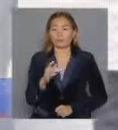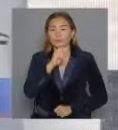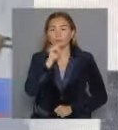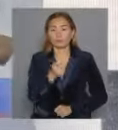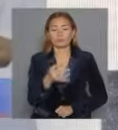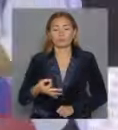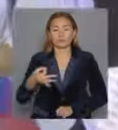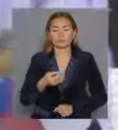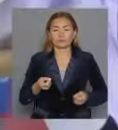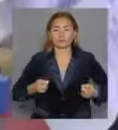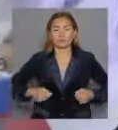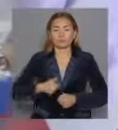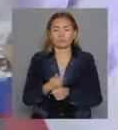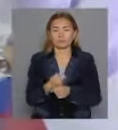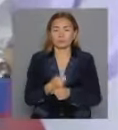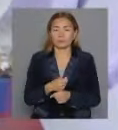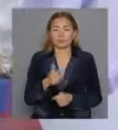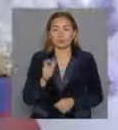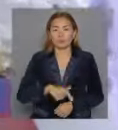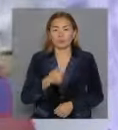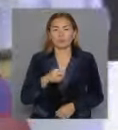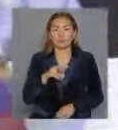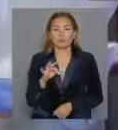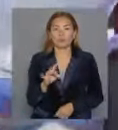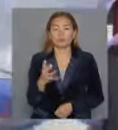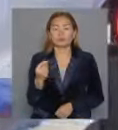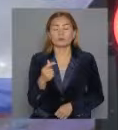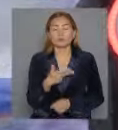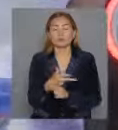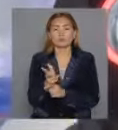Марапаттарда облыстық ішкі саясат басқармасының басшысы Гүлнұр Сүйуова және